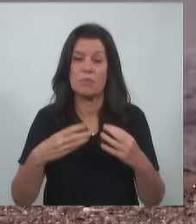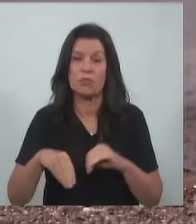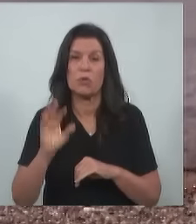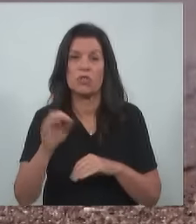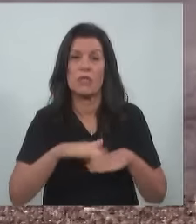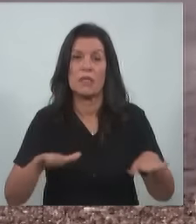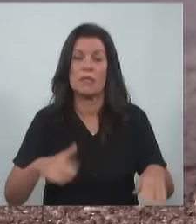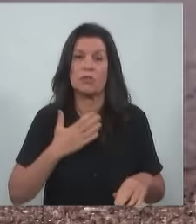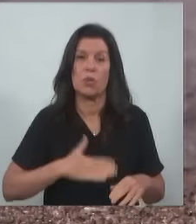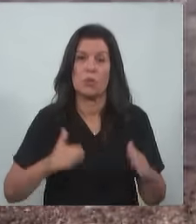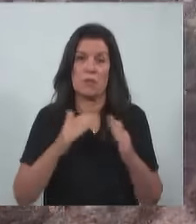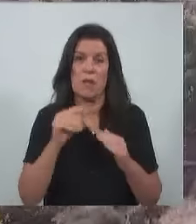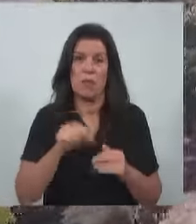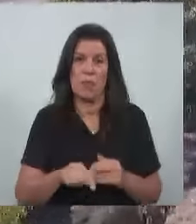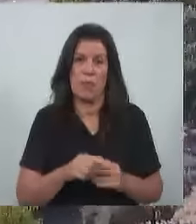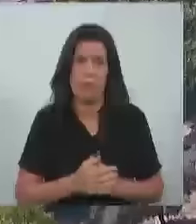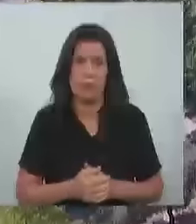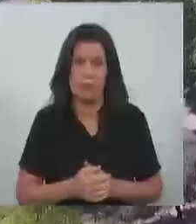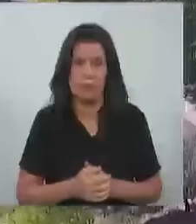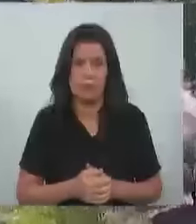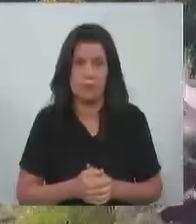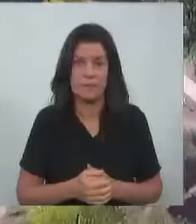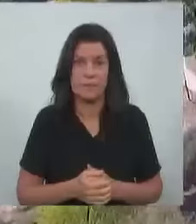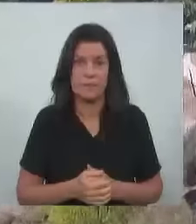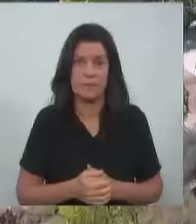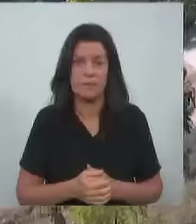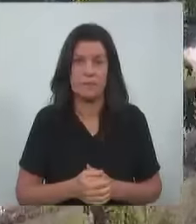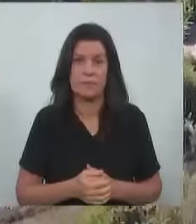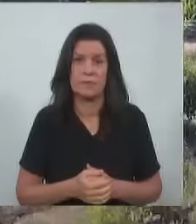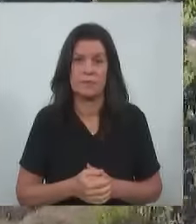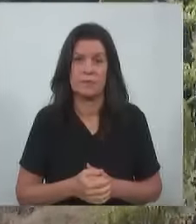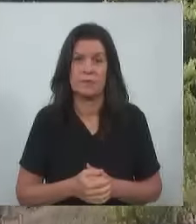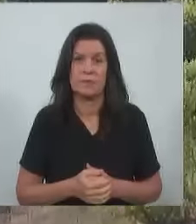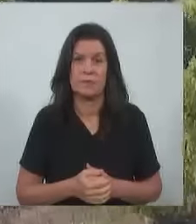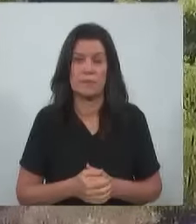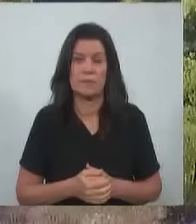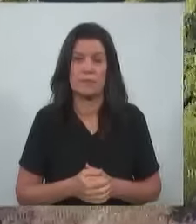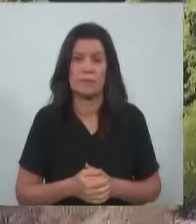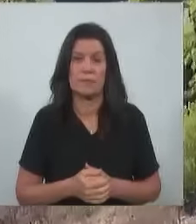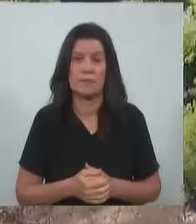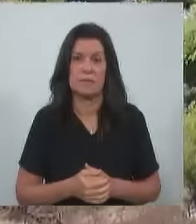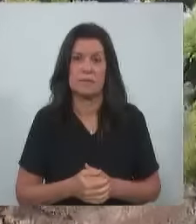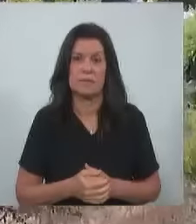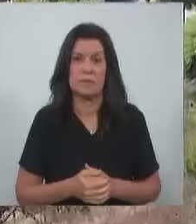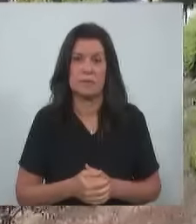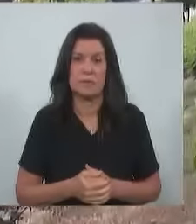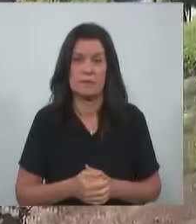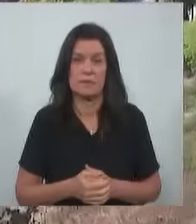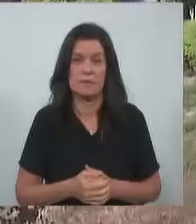כן. או כנרת שלי, שהיית או חלמתי חלום.